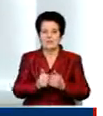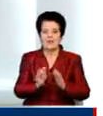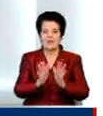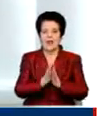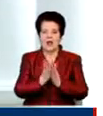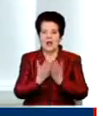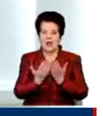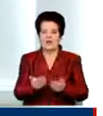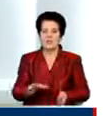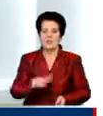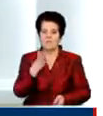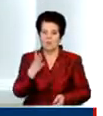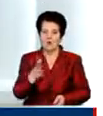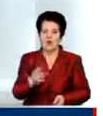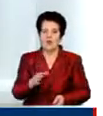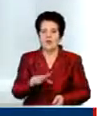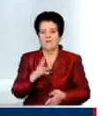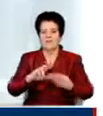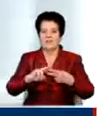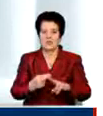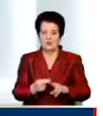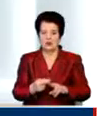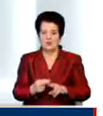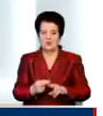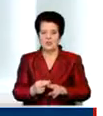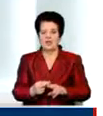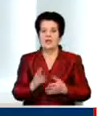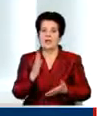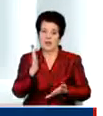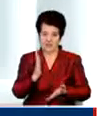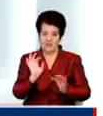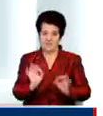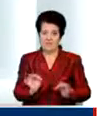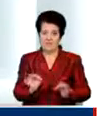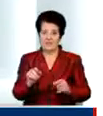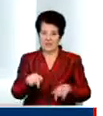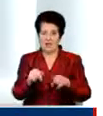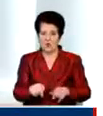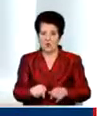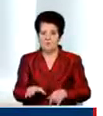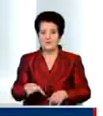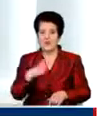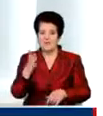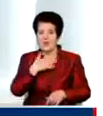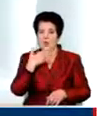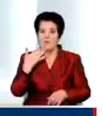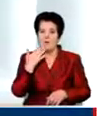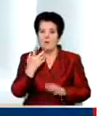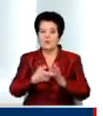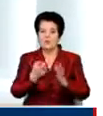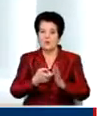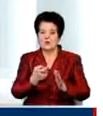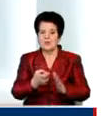carte vor fi și tehnologiile. E adevărat că acum ceva timp tot mai multe